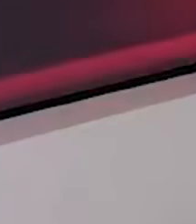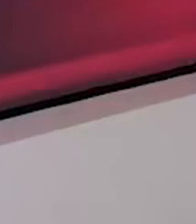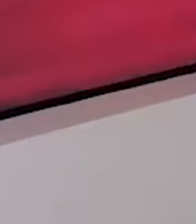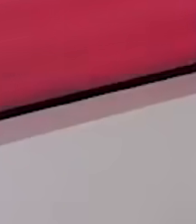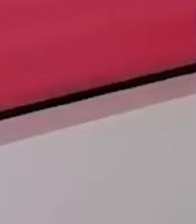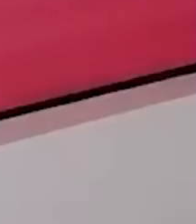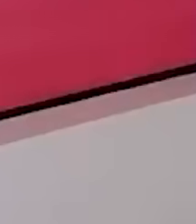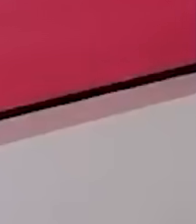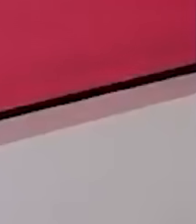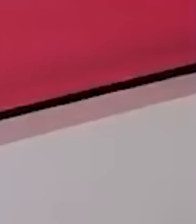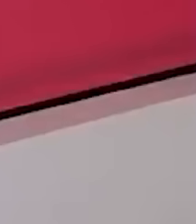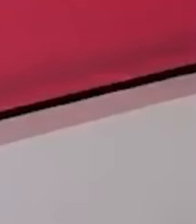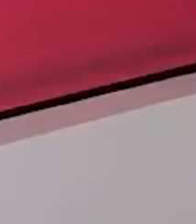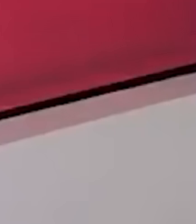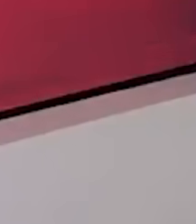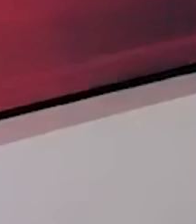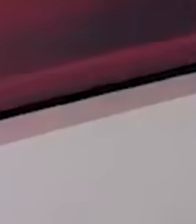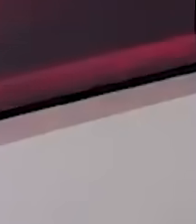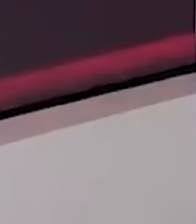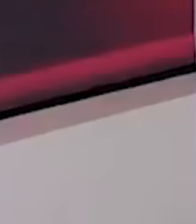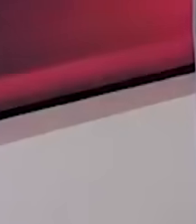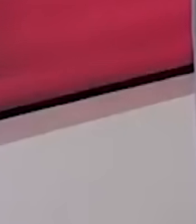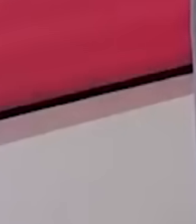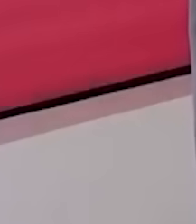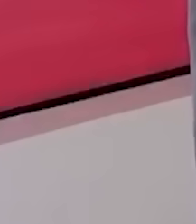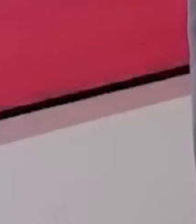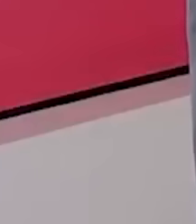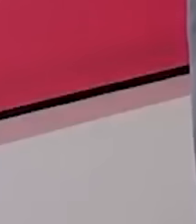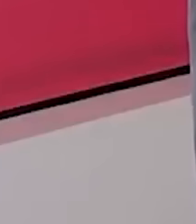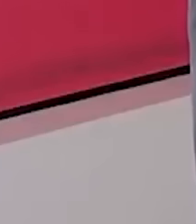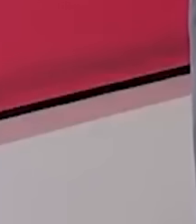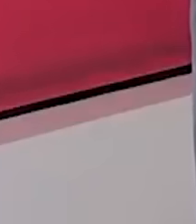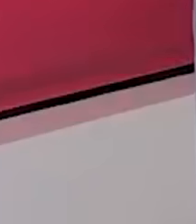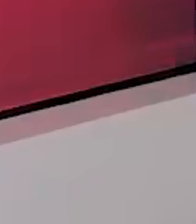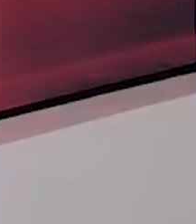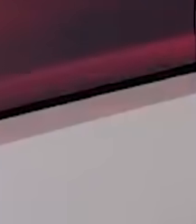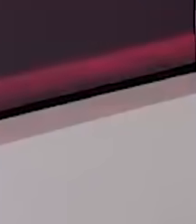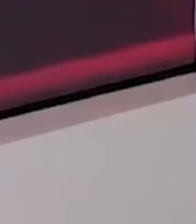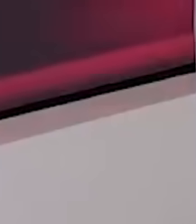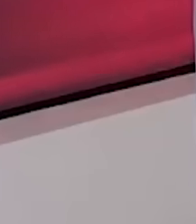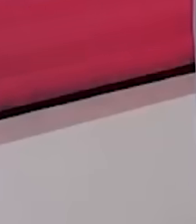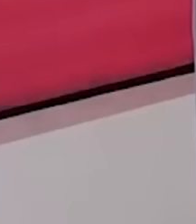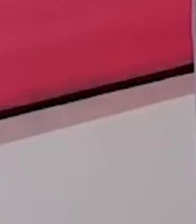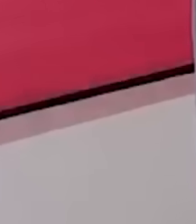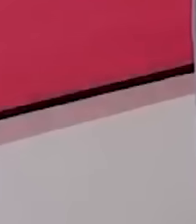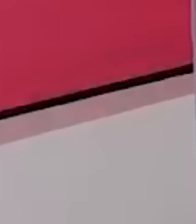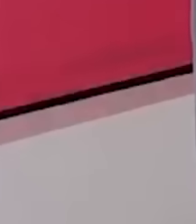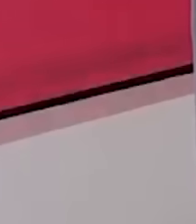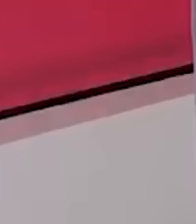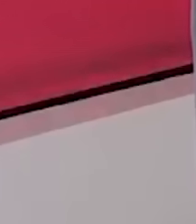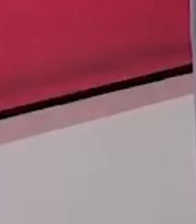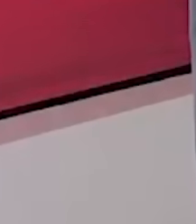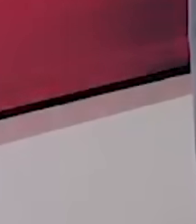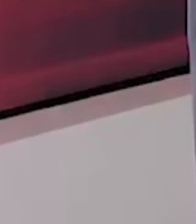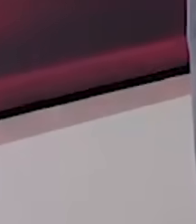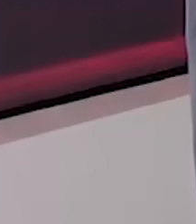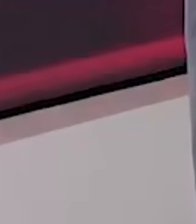Igan, mauna ka sa mga balita. Mag-subscribe sa GMA Integrated News sa YouTube. Sa mga kapuso abroad, subaybayan nyo